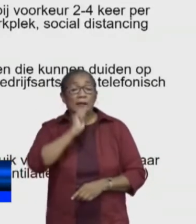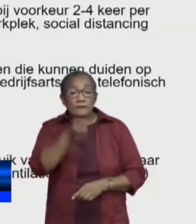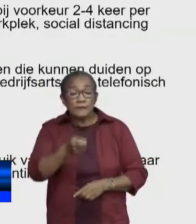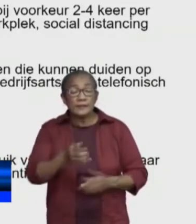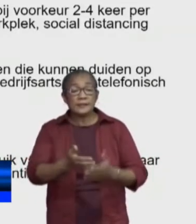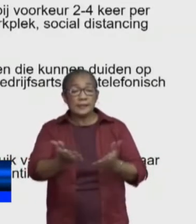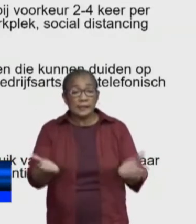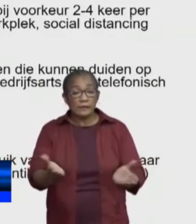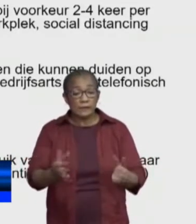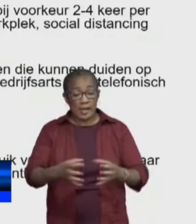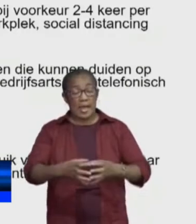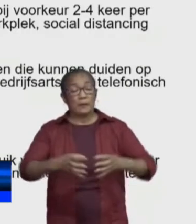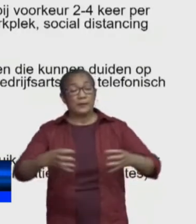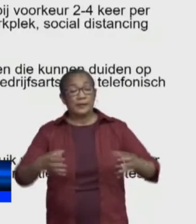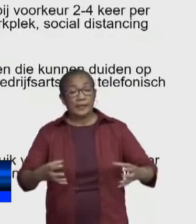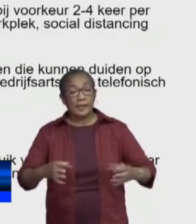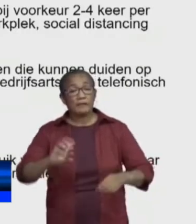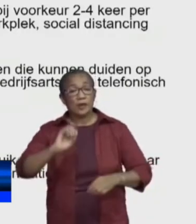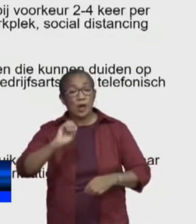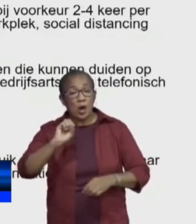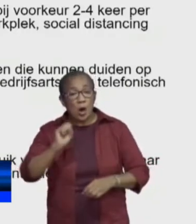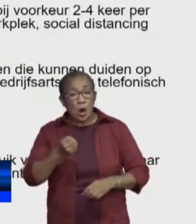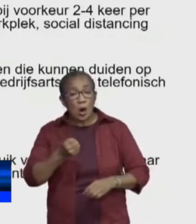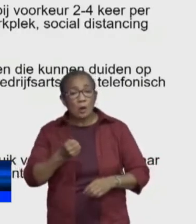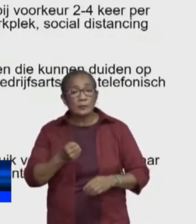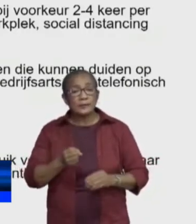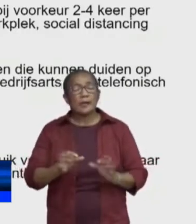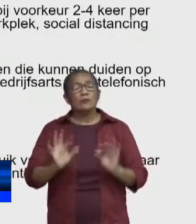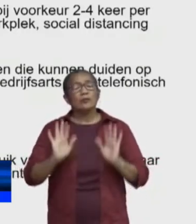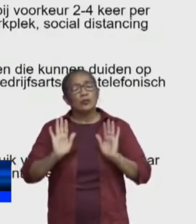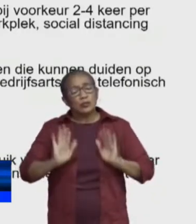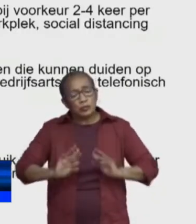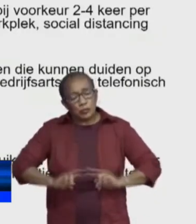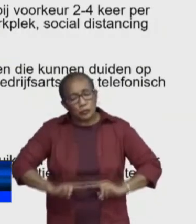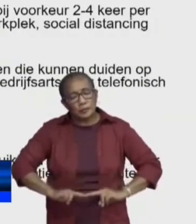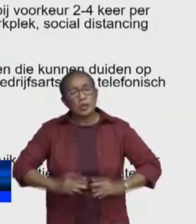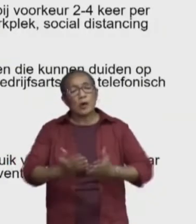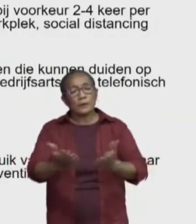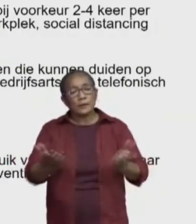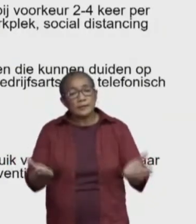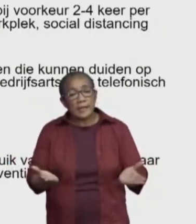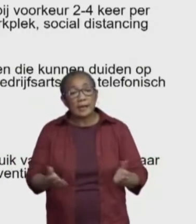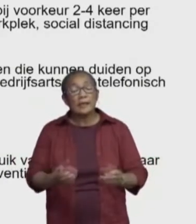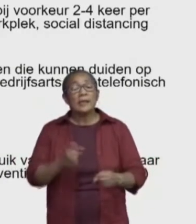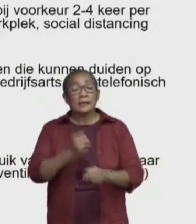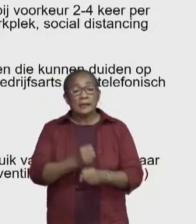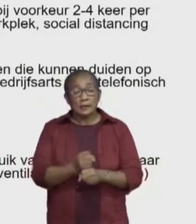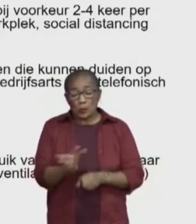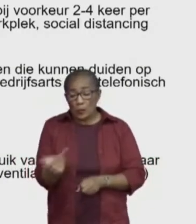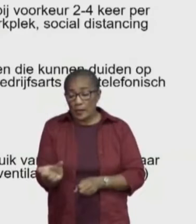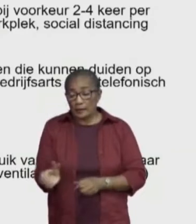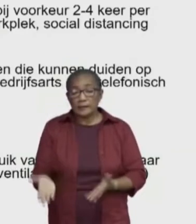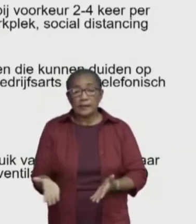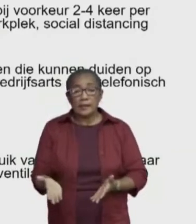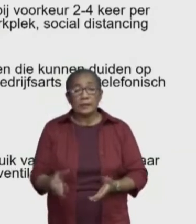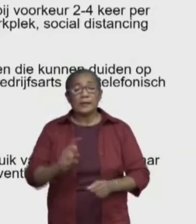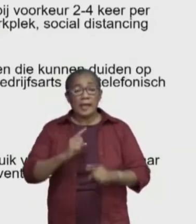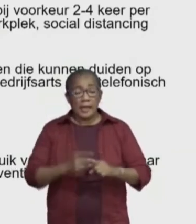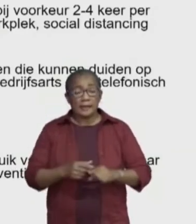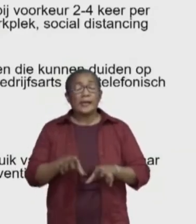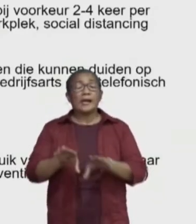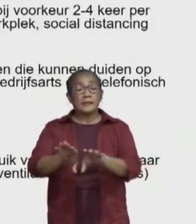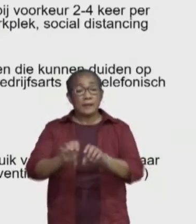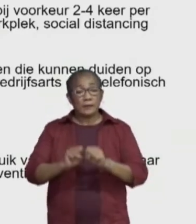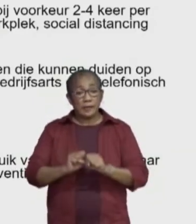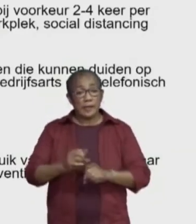aan bedrijven om zich coulant op te stellen naar de werknemer toe. En te accepteren dat